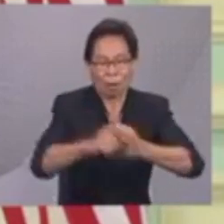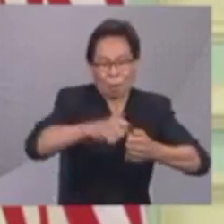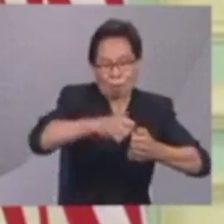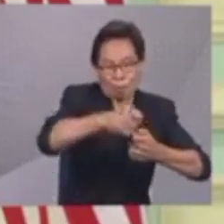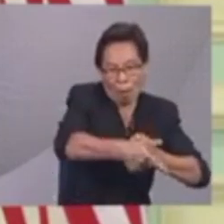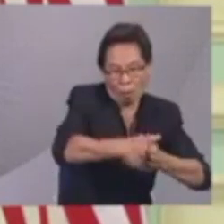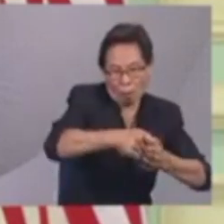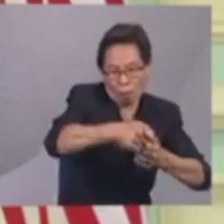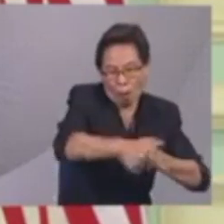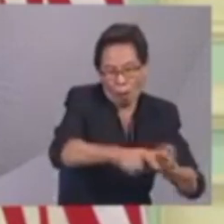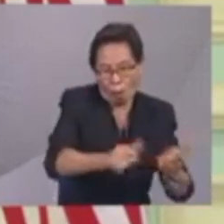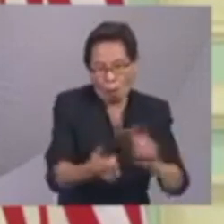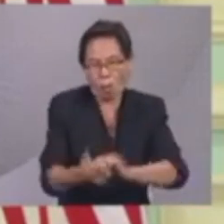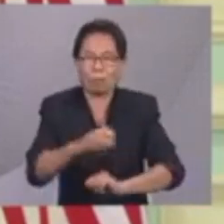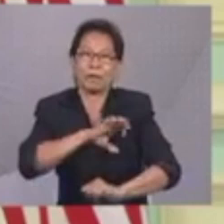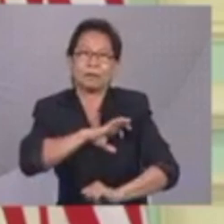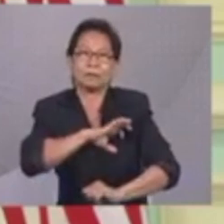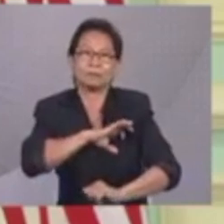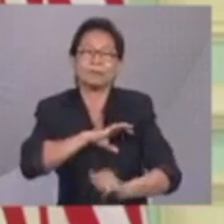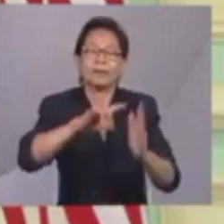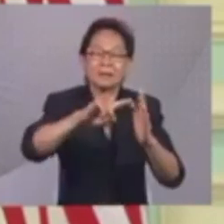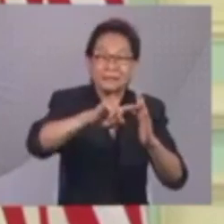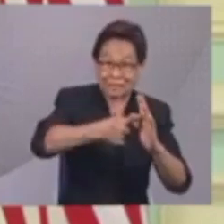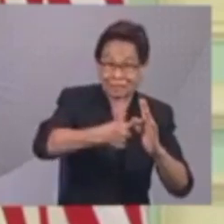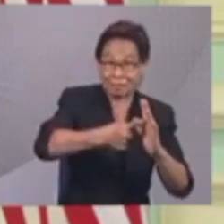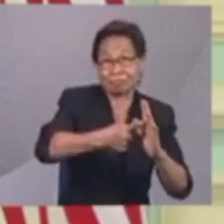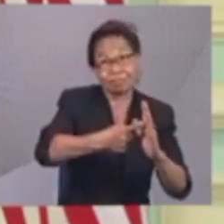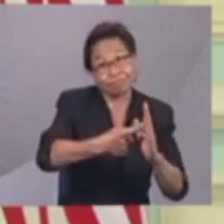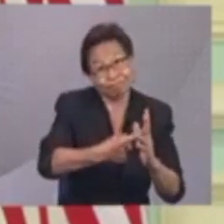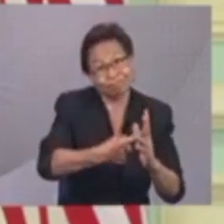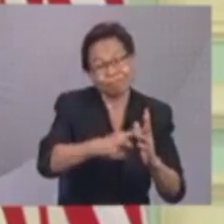polis. Bermakna mulai semalam,